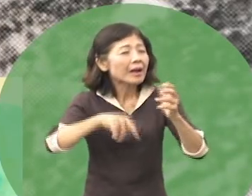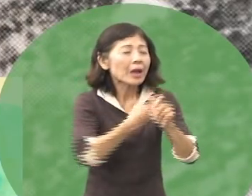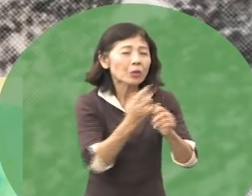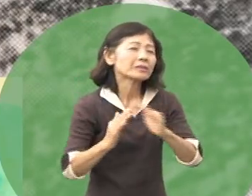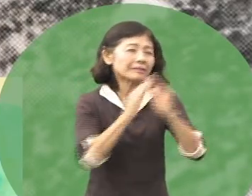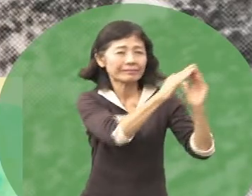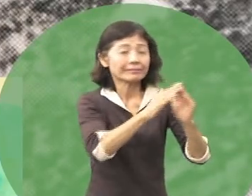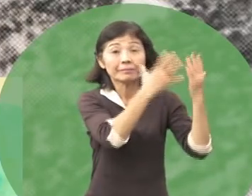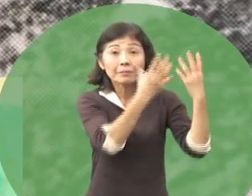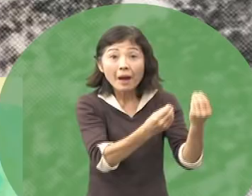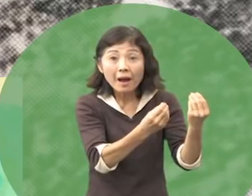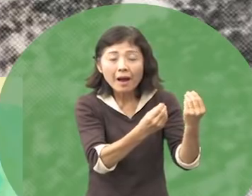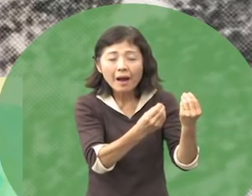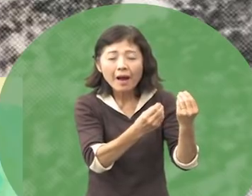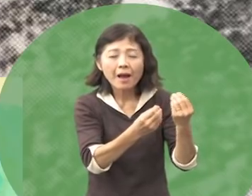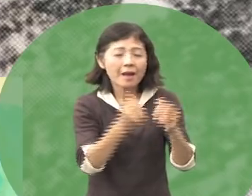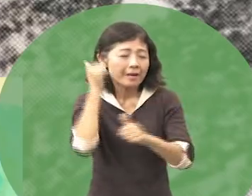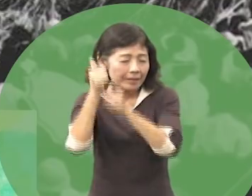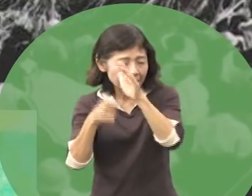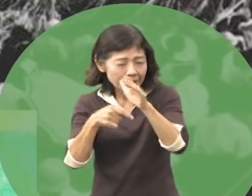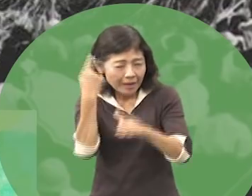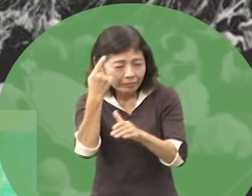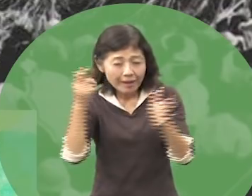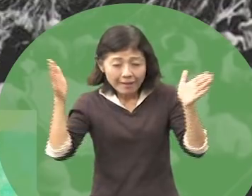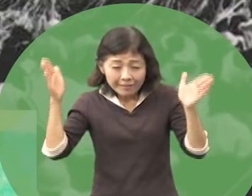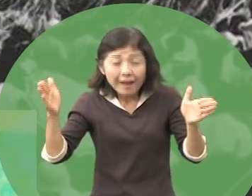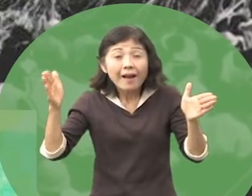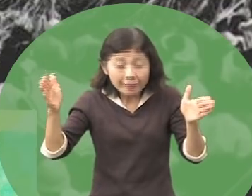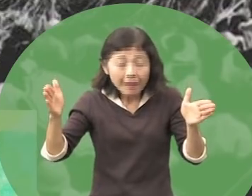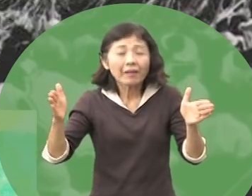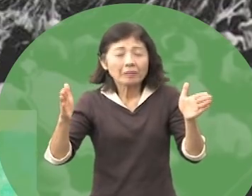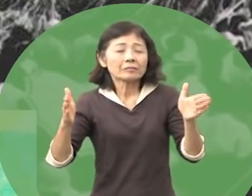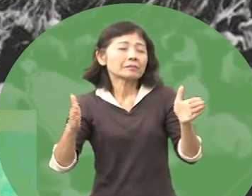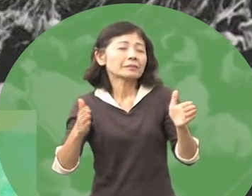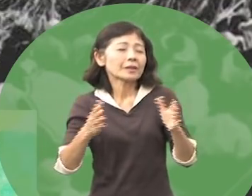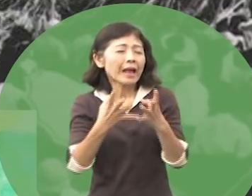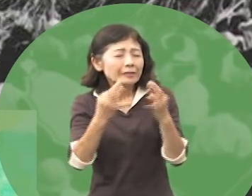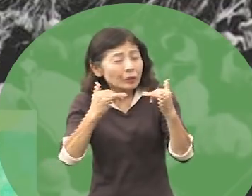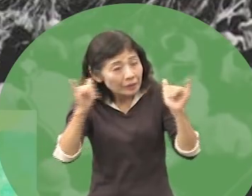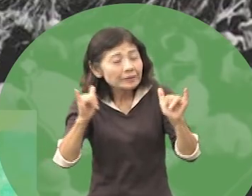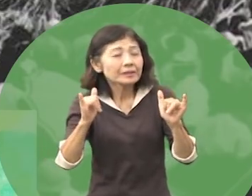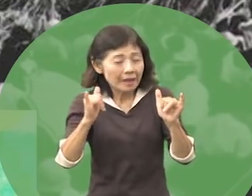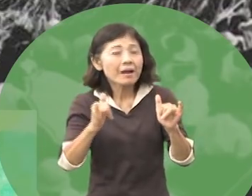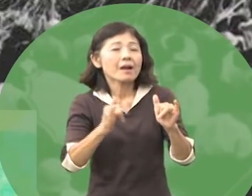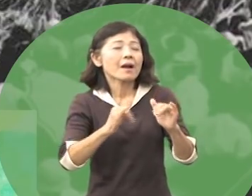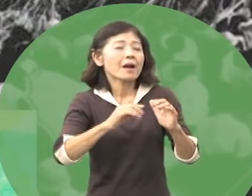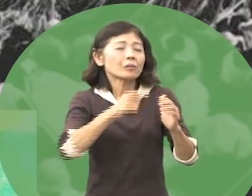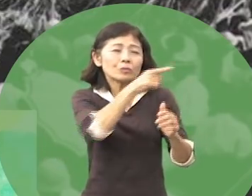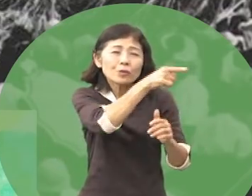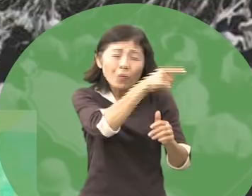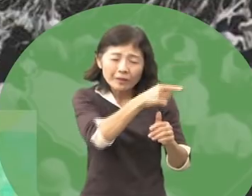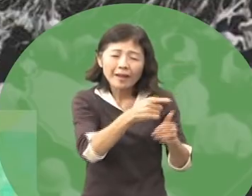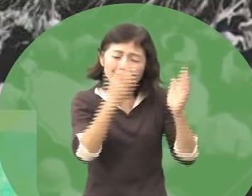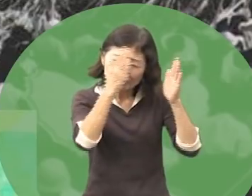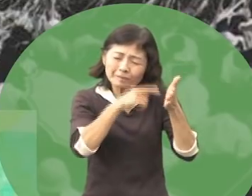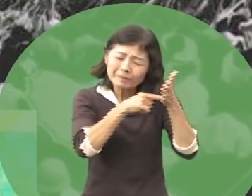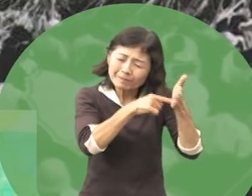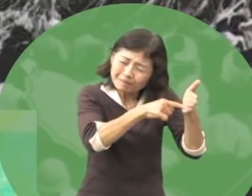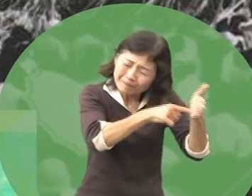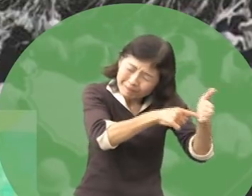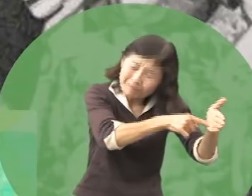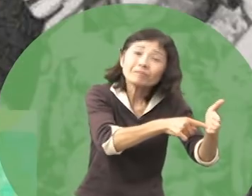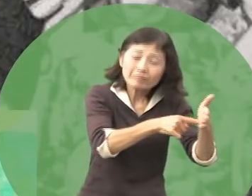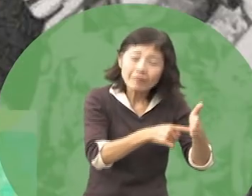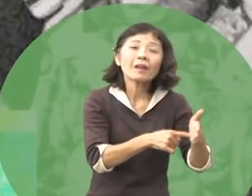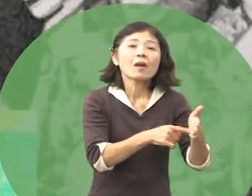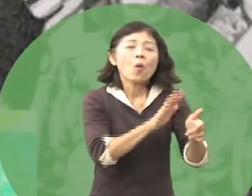。100年以上に及ぶ移民の歴史の中で、多くの県警人は移住先で懸命に努力